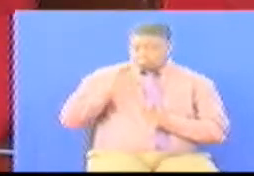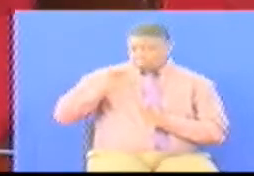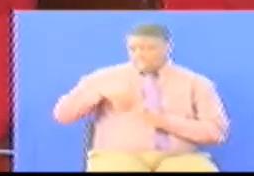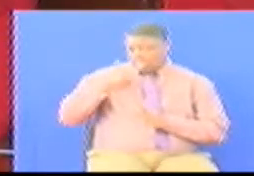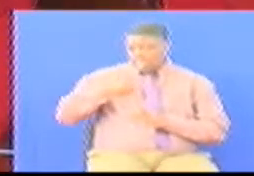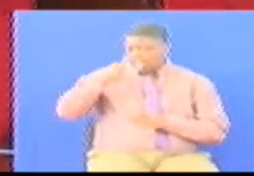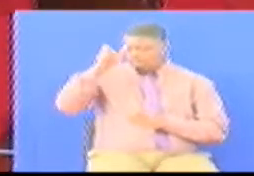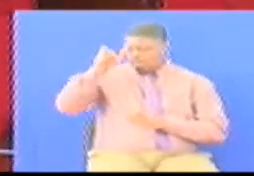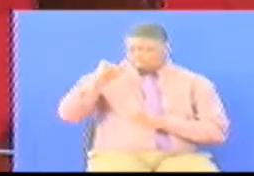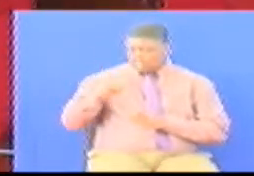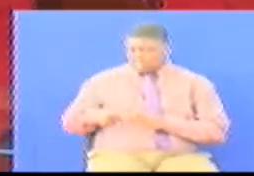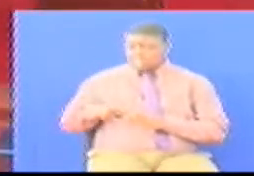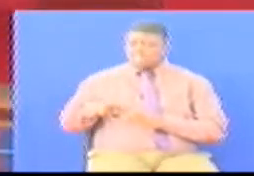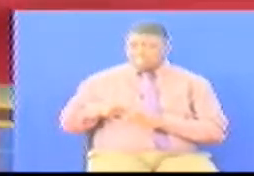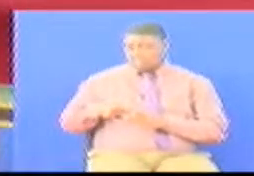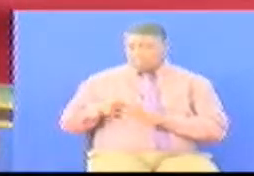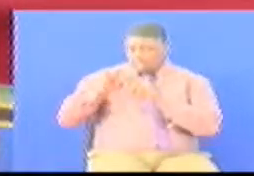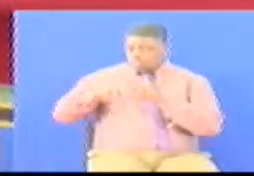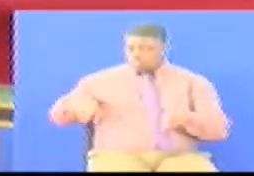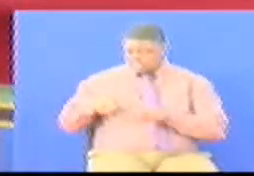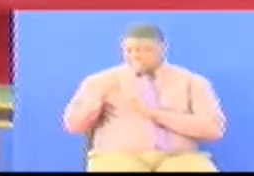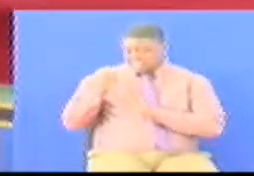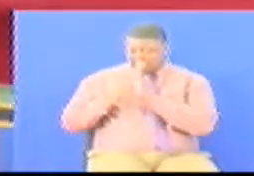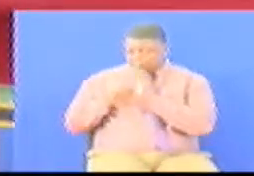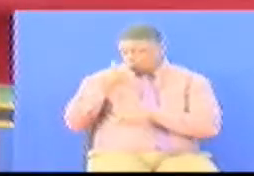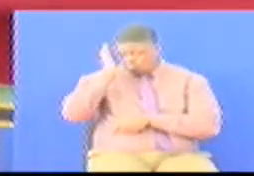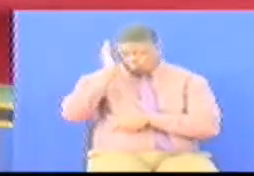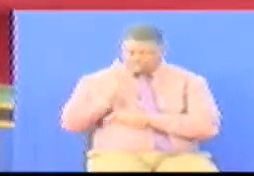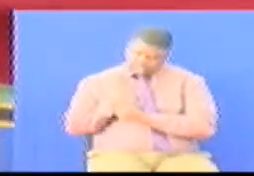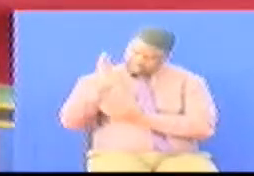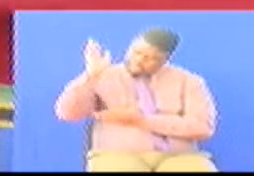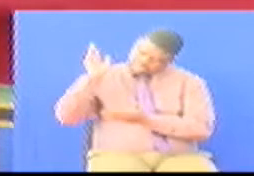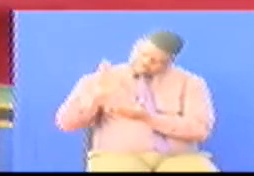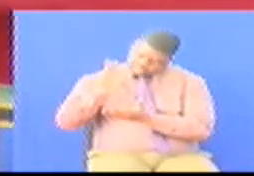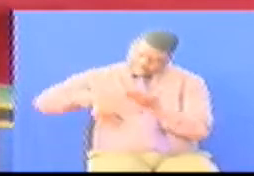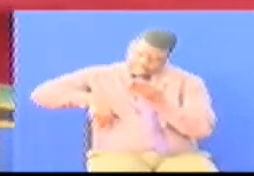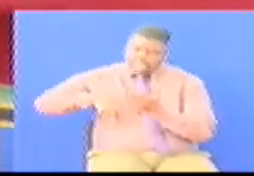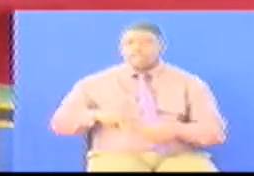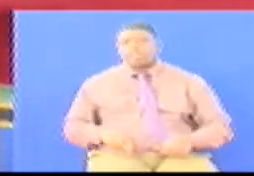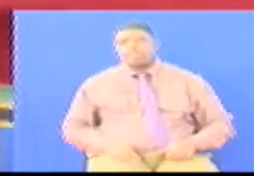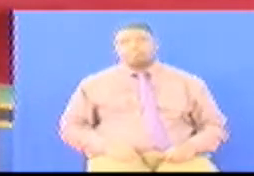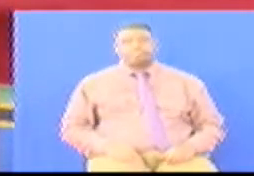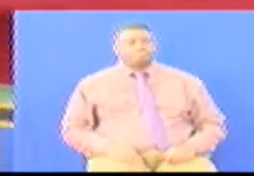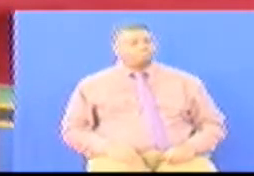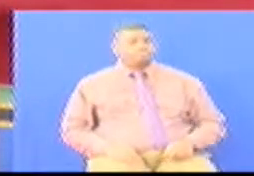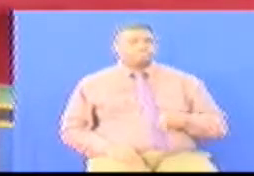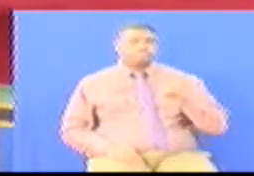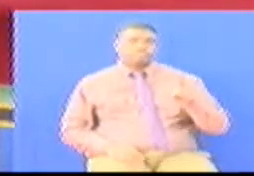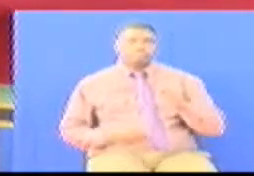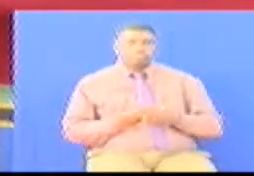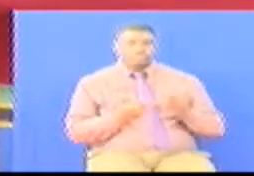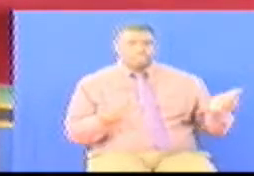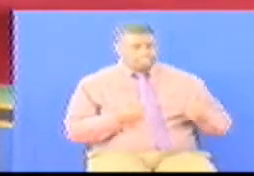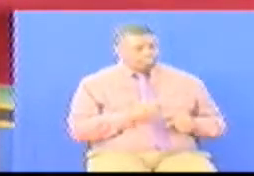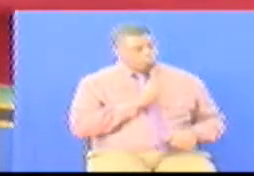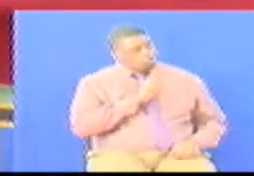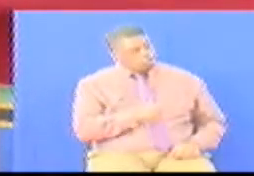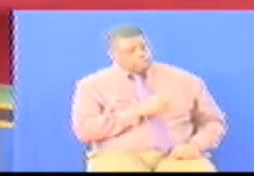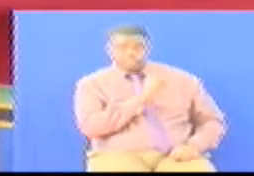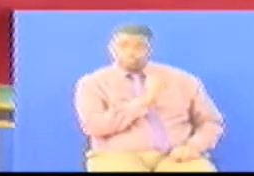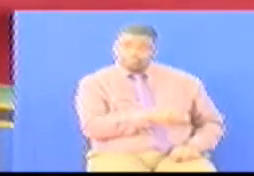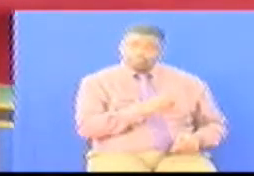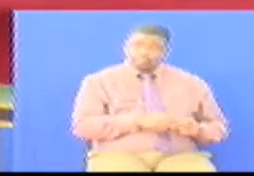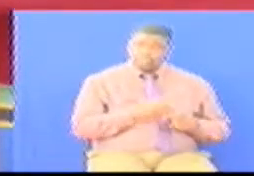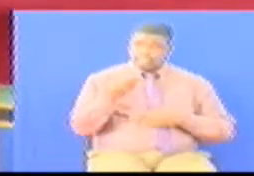Mheshimiwa Spika, bodi ya TTCL kutokupokea na kuridhia taarifa ya ukaguzi kwa wakati kwa sababu ya hoja zilizomo na hati ya